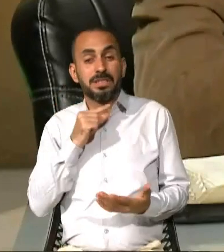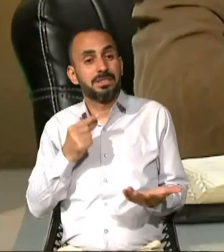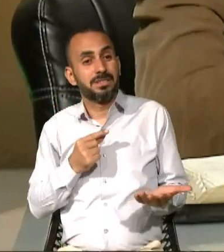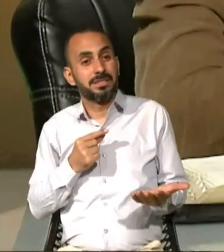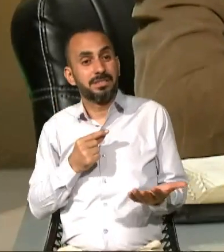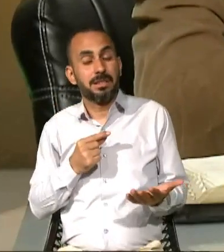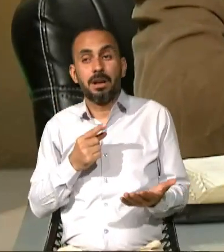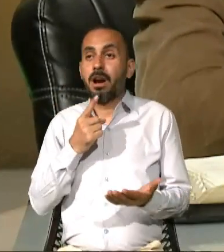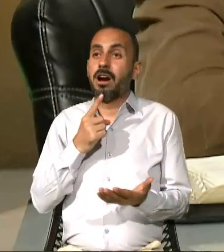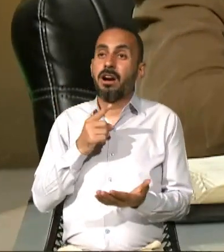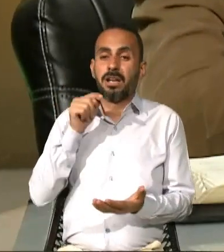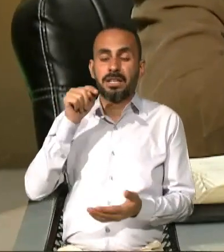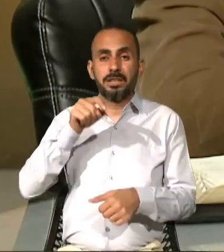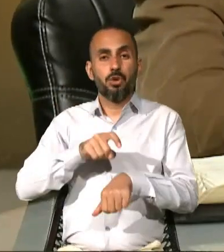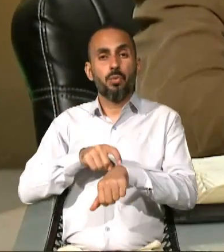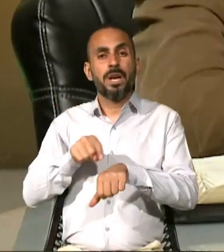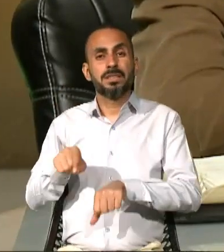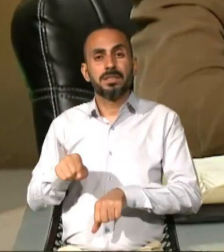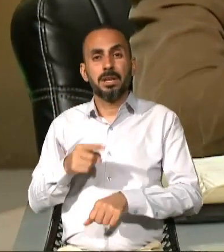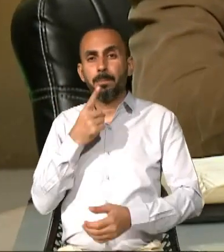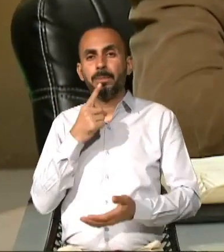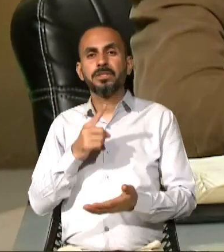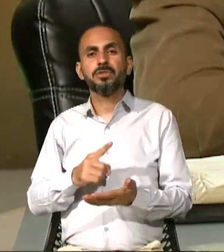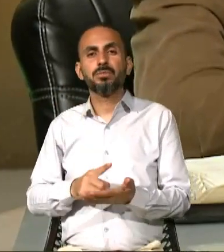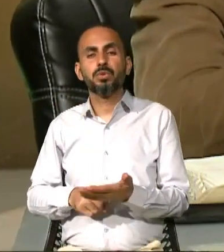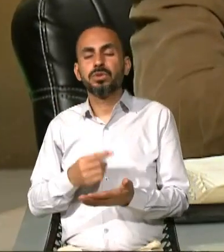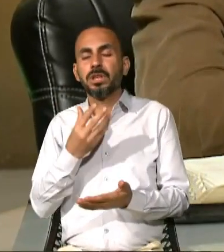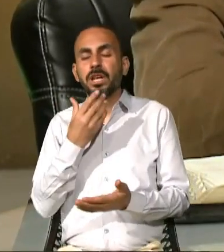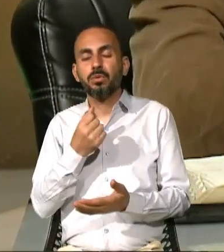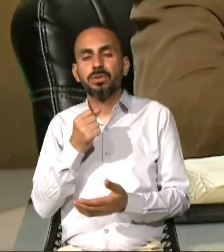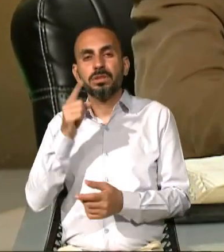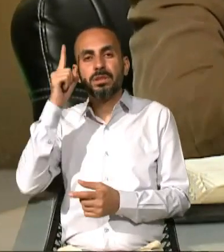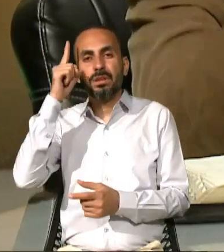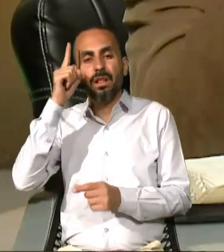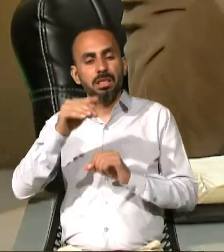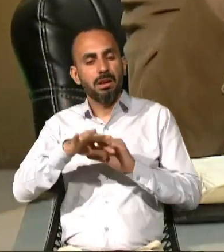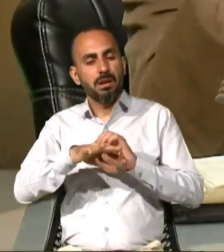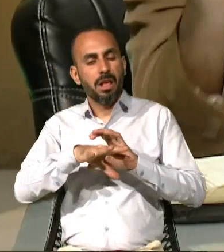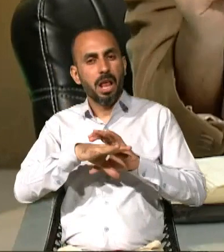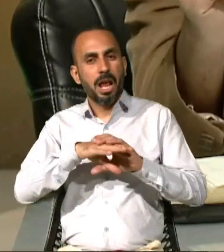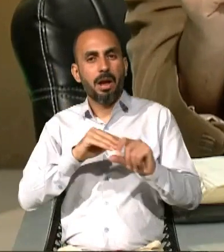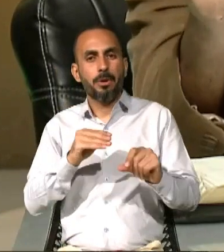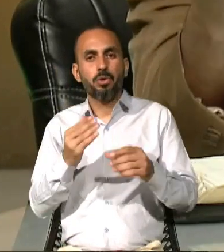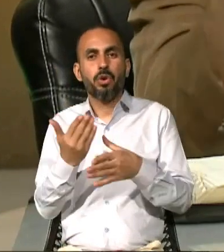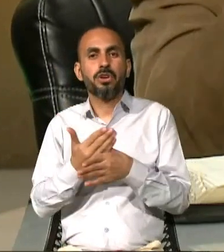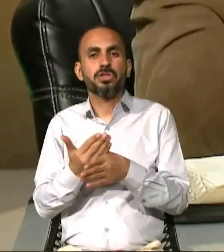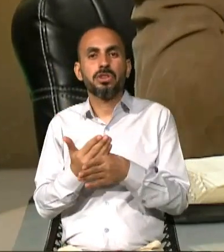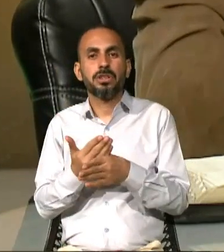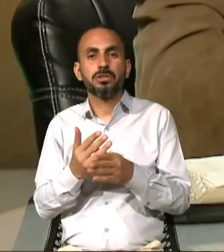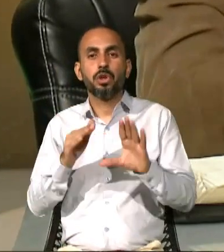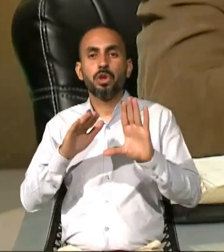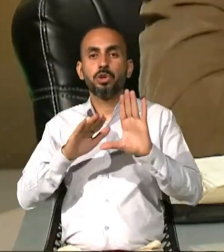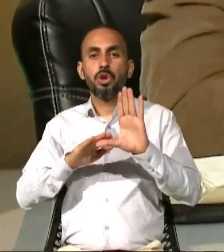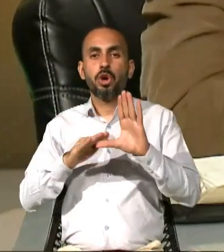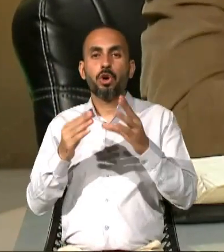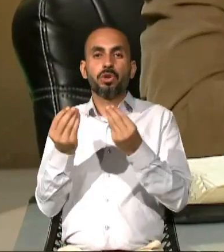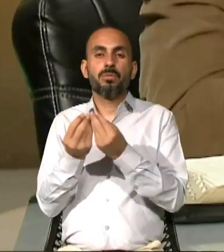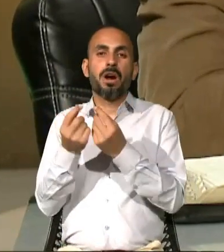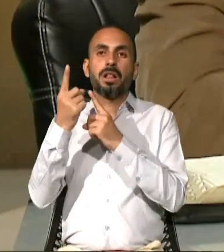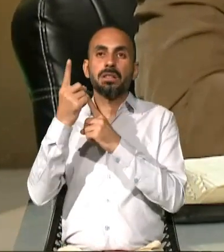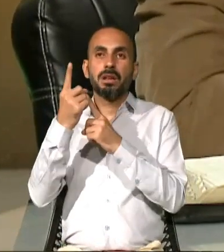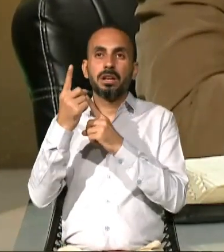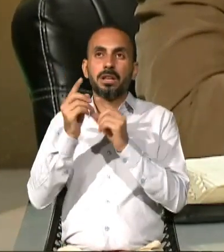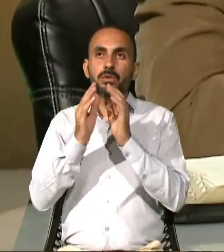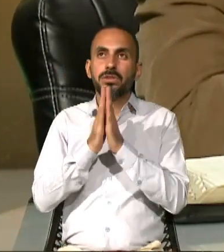في الوجود، ربنا صممه علشان نستمتع بيه مع ربنا ومع اسرنا